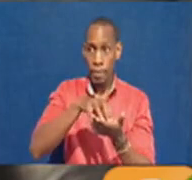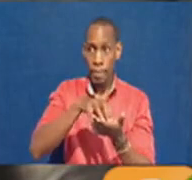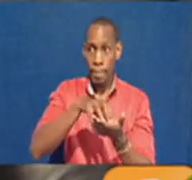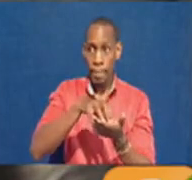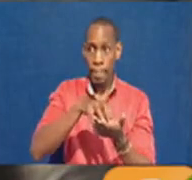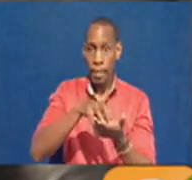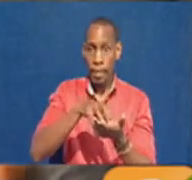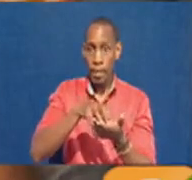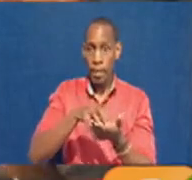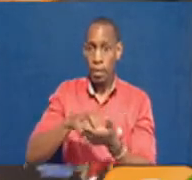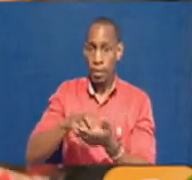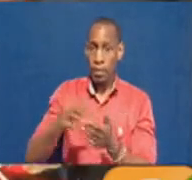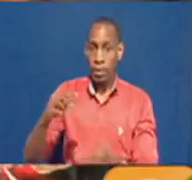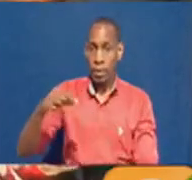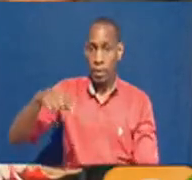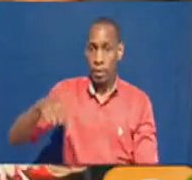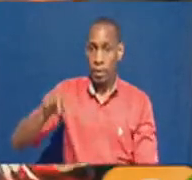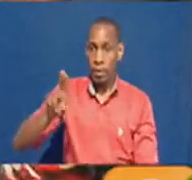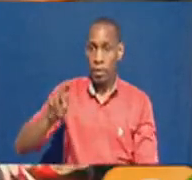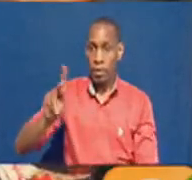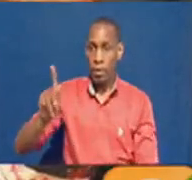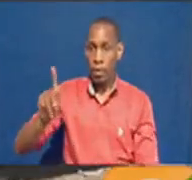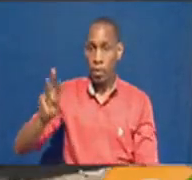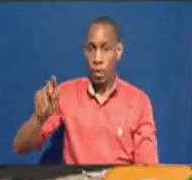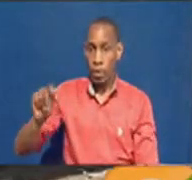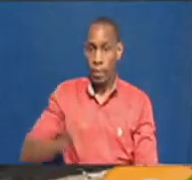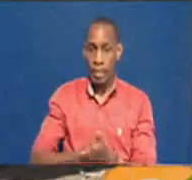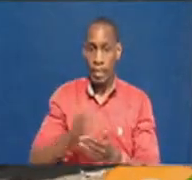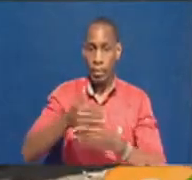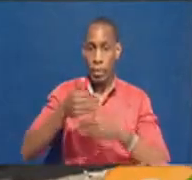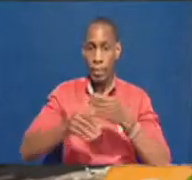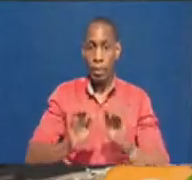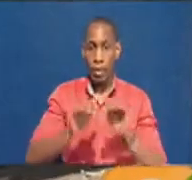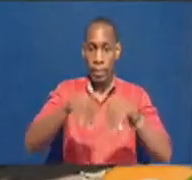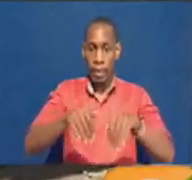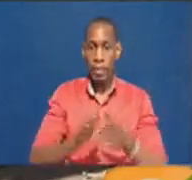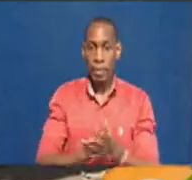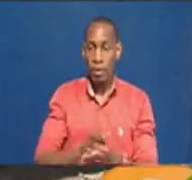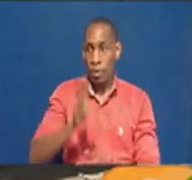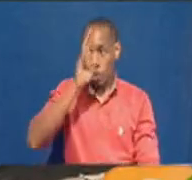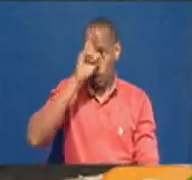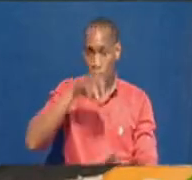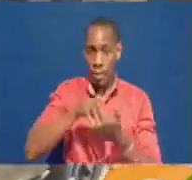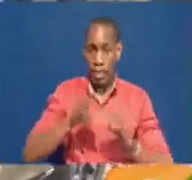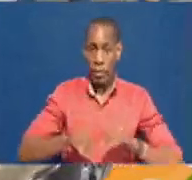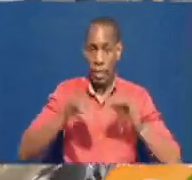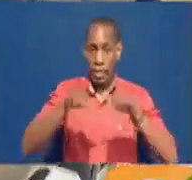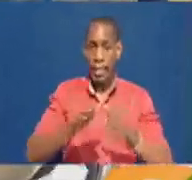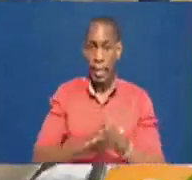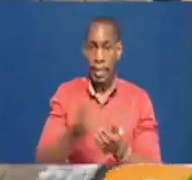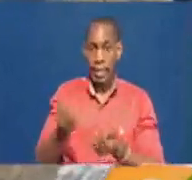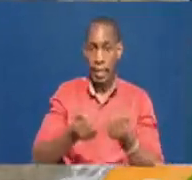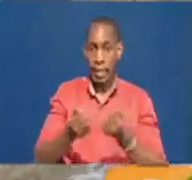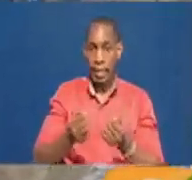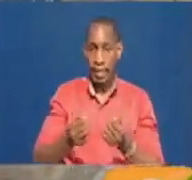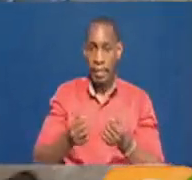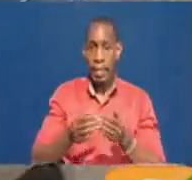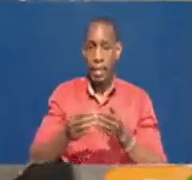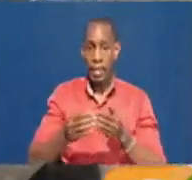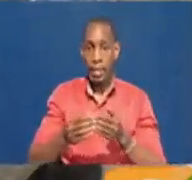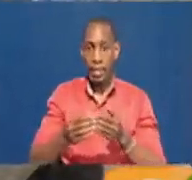Quick Mart should work on having bumps on their mall. Katika kituo cha polisi cha Kitengela, gari lililosababisha